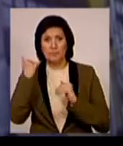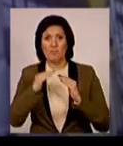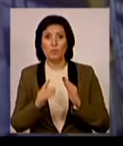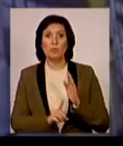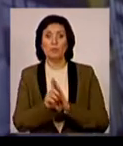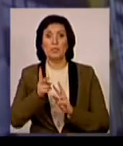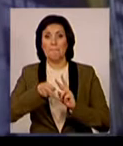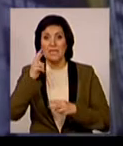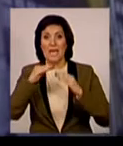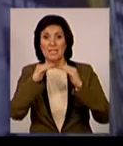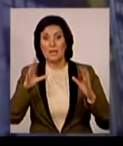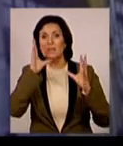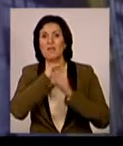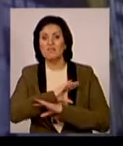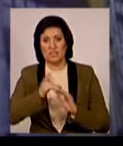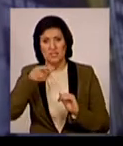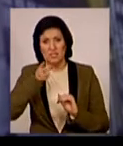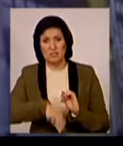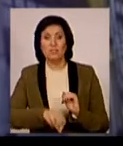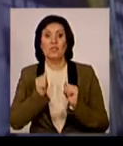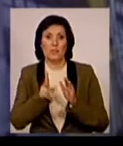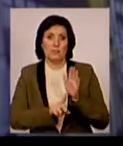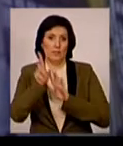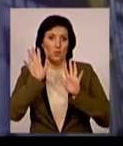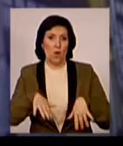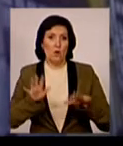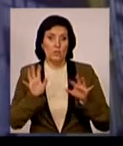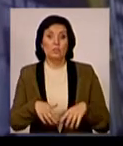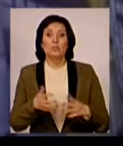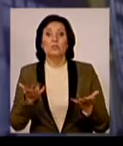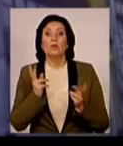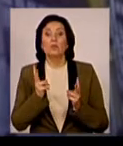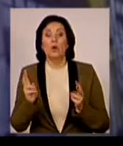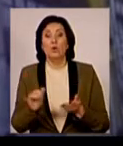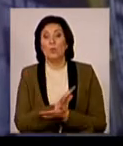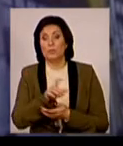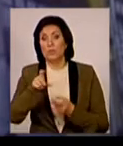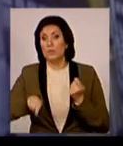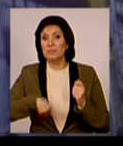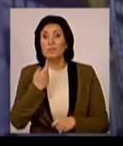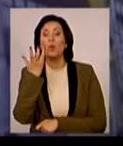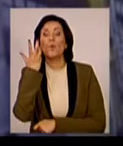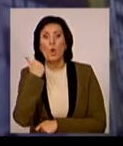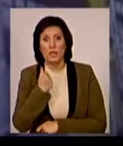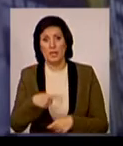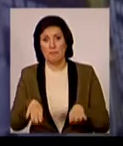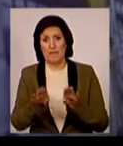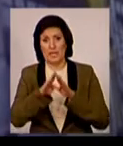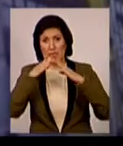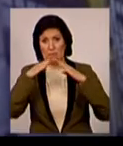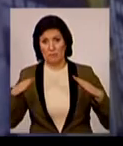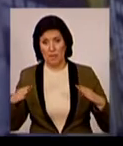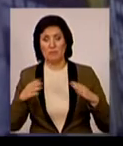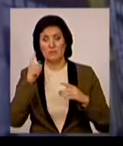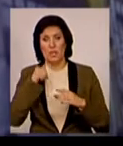будинку почали міняти дах, не встигли закінчити, як пішов дощ. Хто компенсує людям збитки і коли перекриють дах, знають